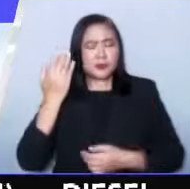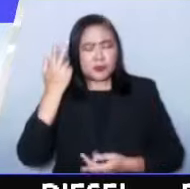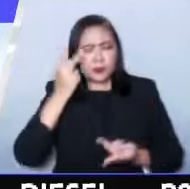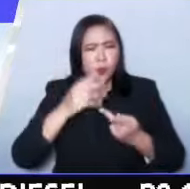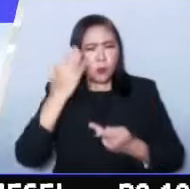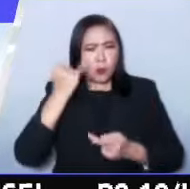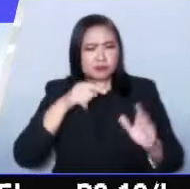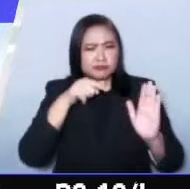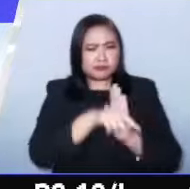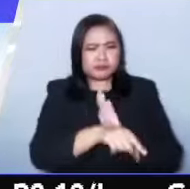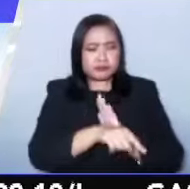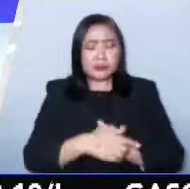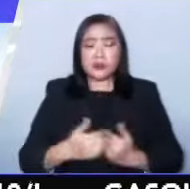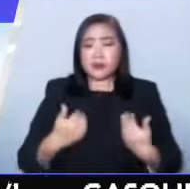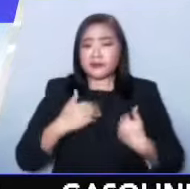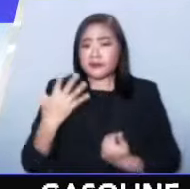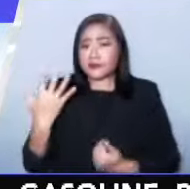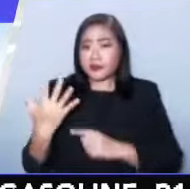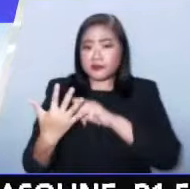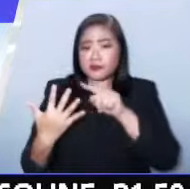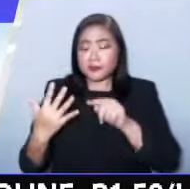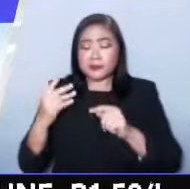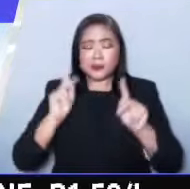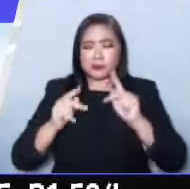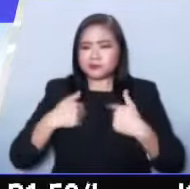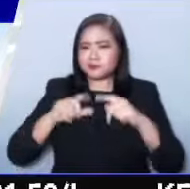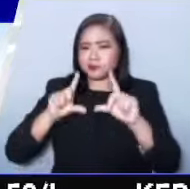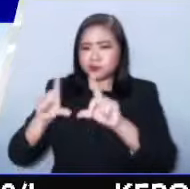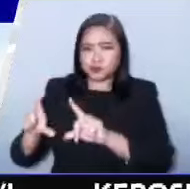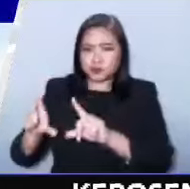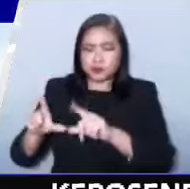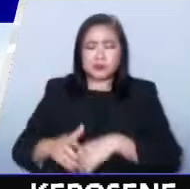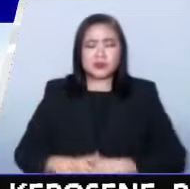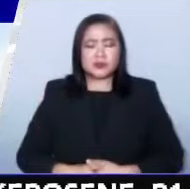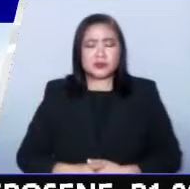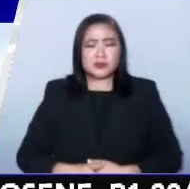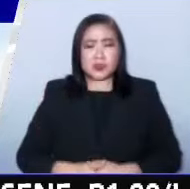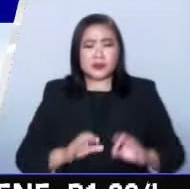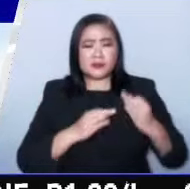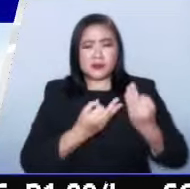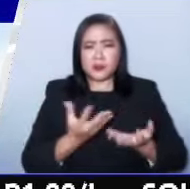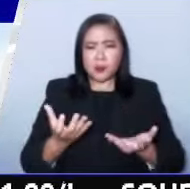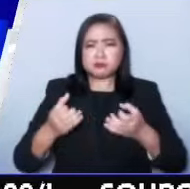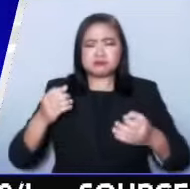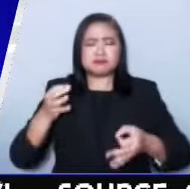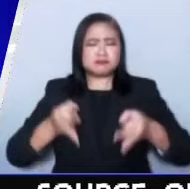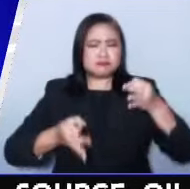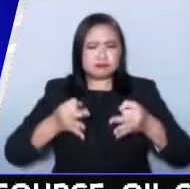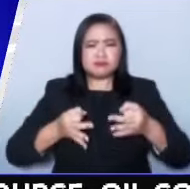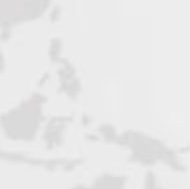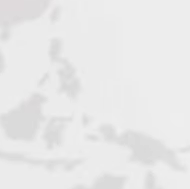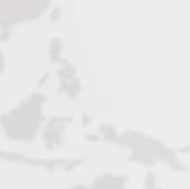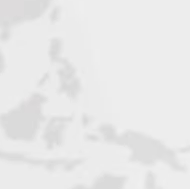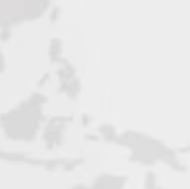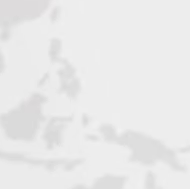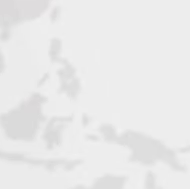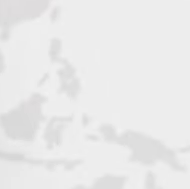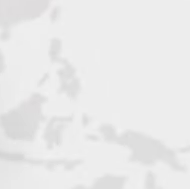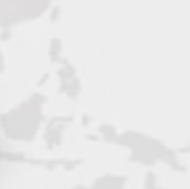persons of interest na raw ang pulisya. Hustisya naman ang panawagan ng pamilya ng biktima.